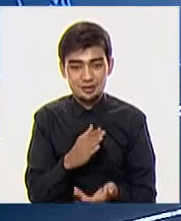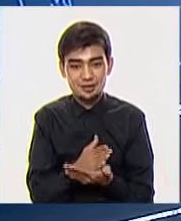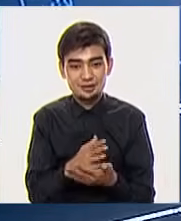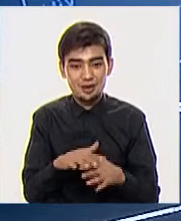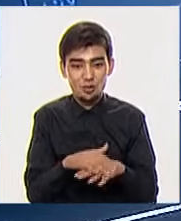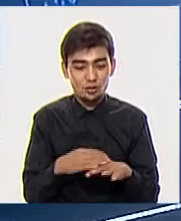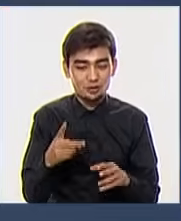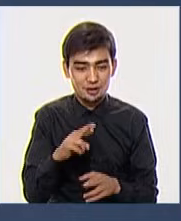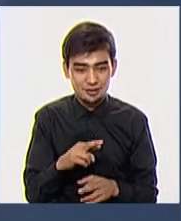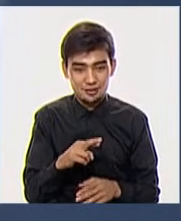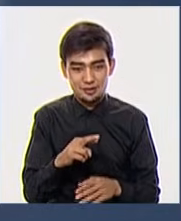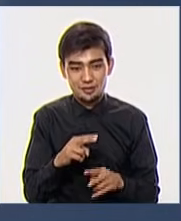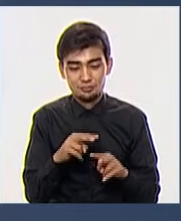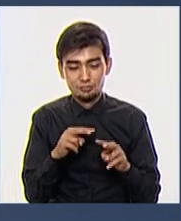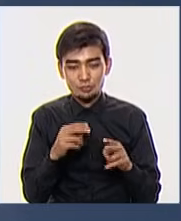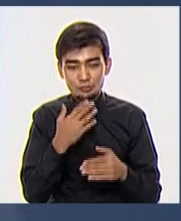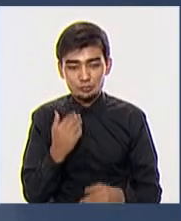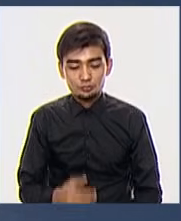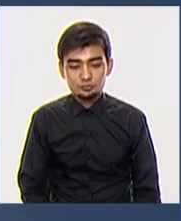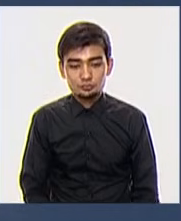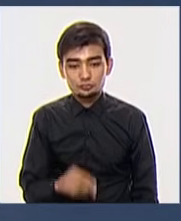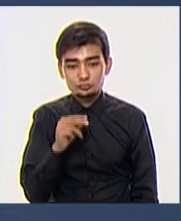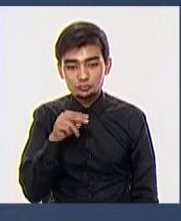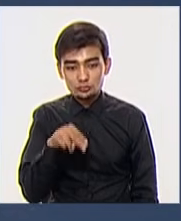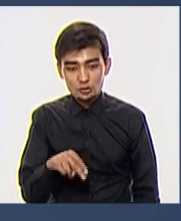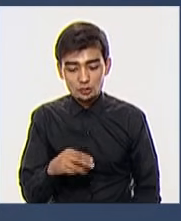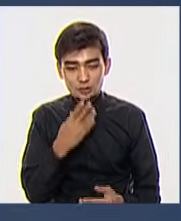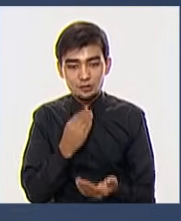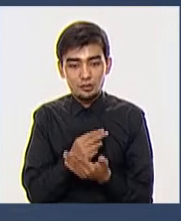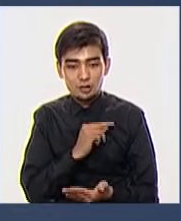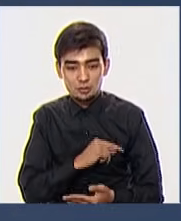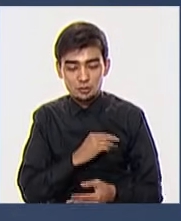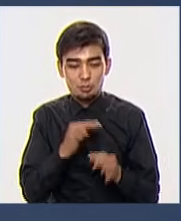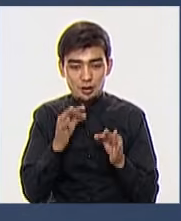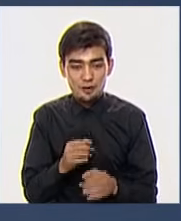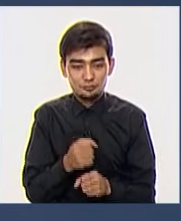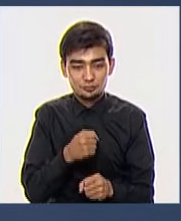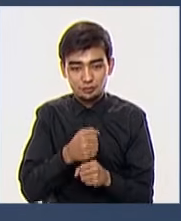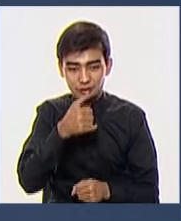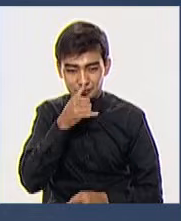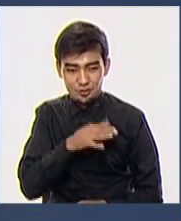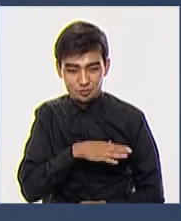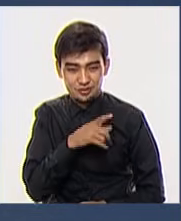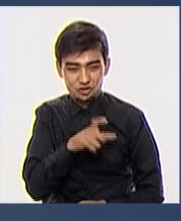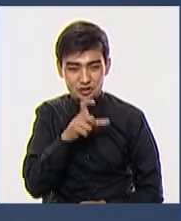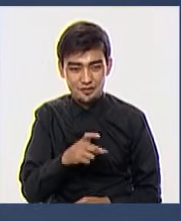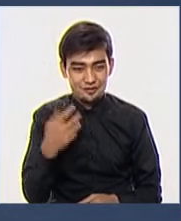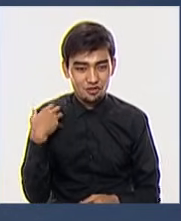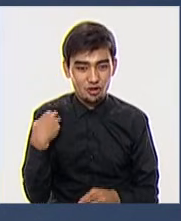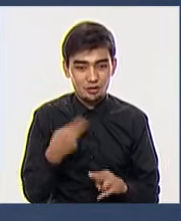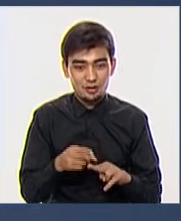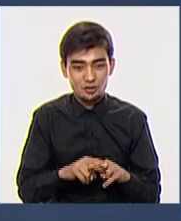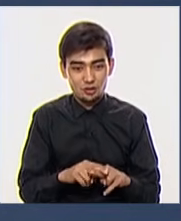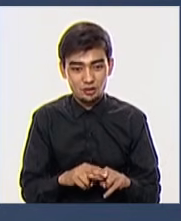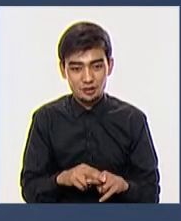халыққа естіртетін үкімет жоқ. Төтенше жағдайдың алдын алмаған үшін, өз жұмысын тиісті деңгейде атқара алмаған үшін шеттетілген